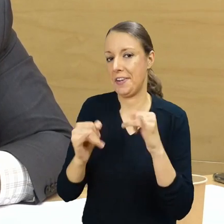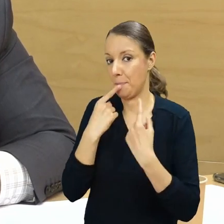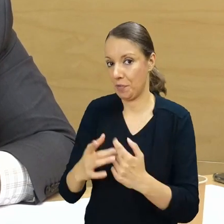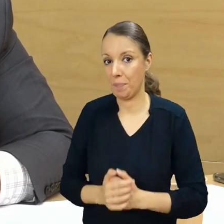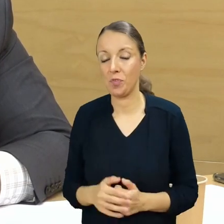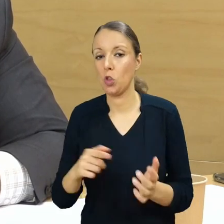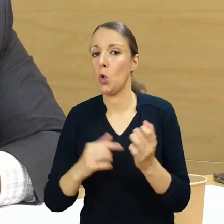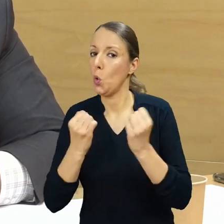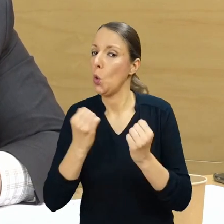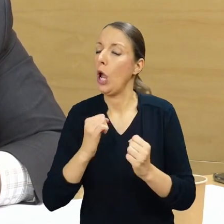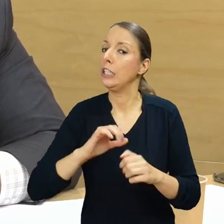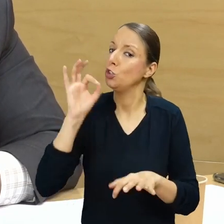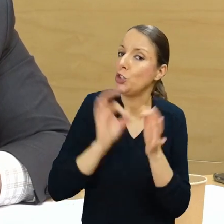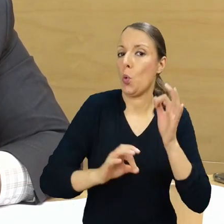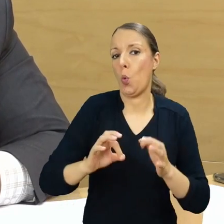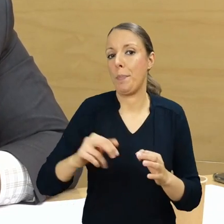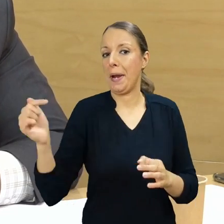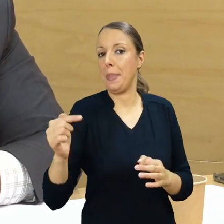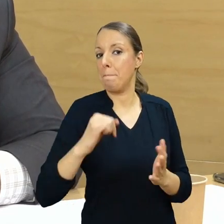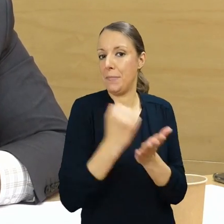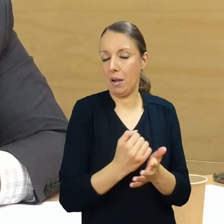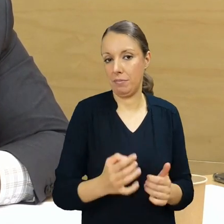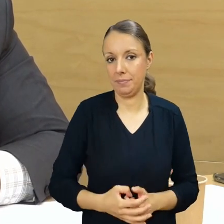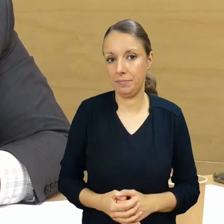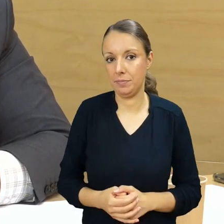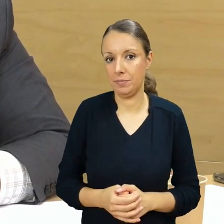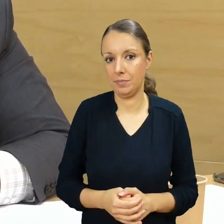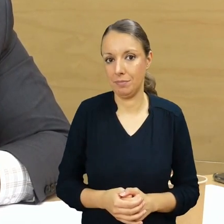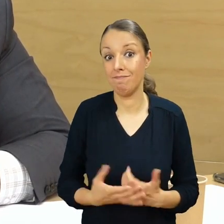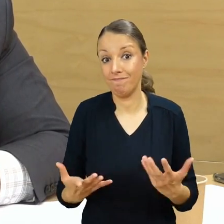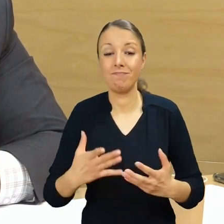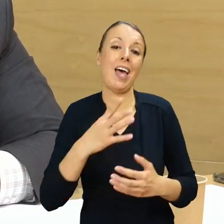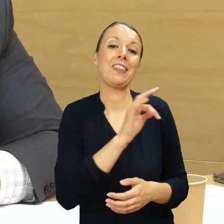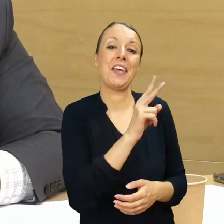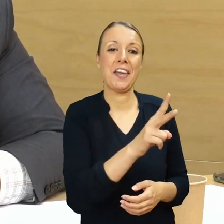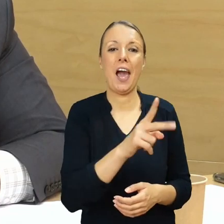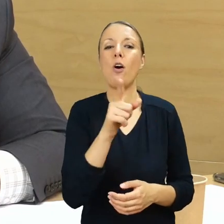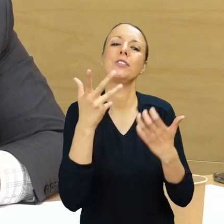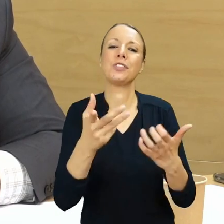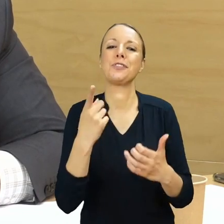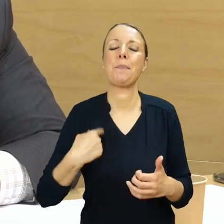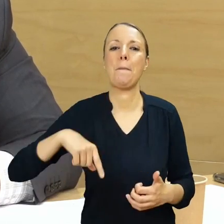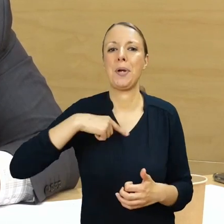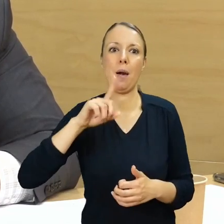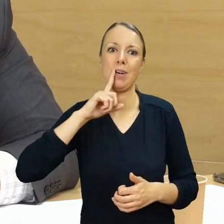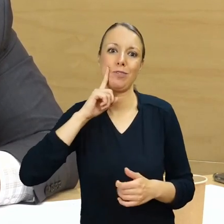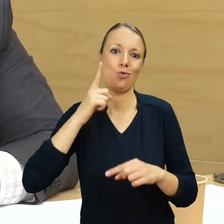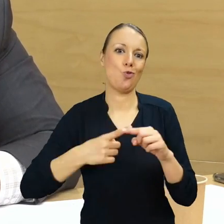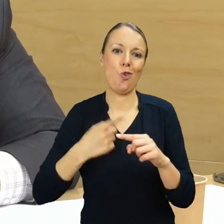w tym, abyśmy poznali. Tak? I tutaj Trybunał oczekuje od nas troszkę, że staniemy na głowie, bo my odwołujemy